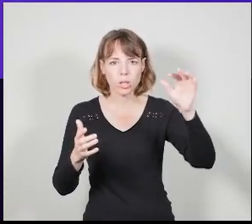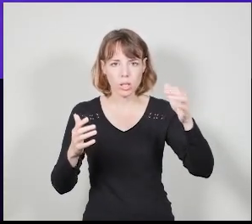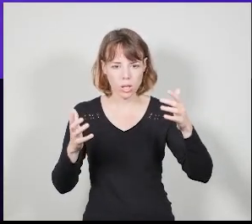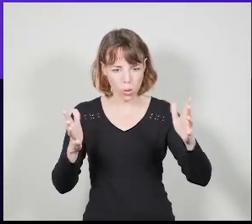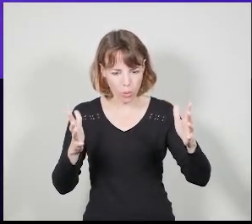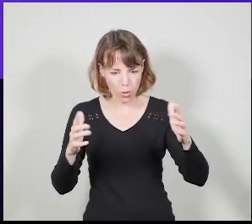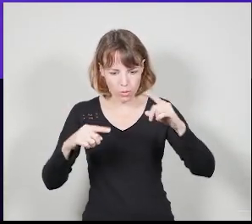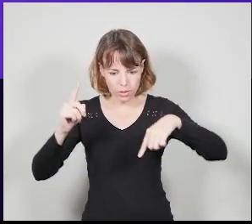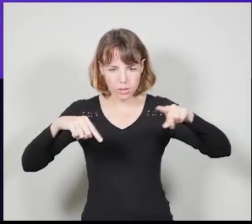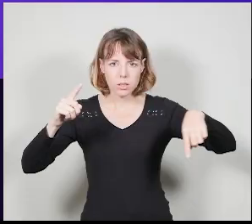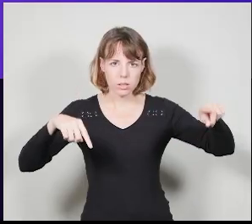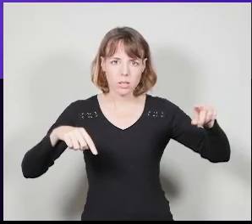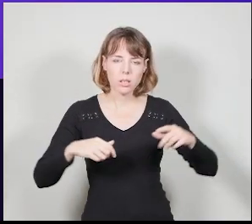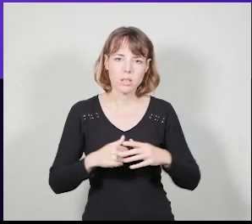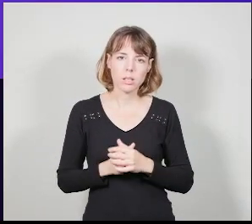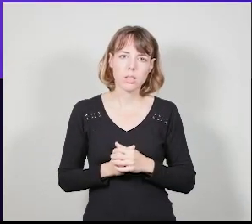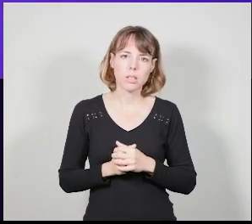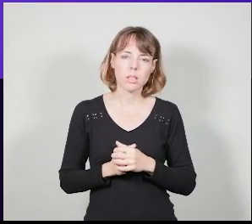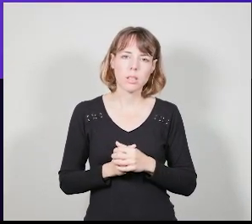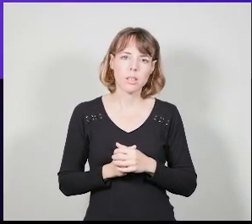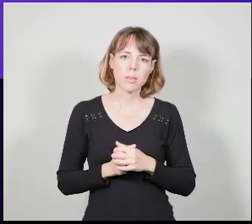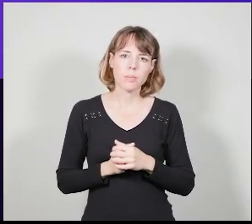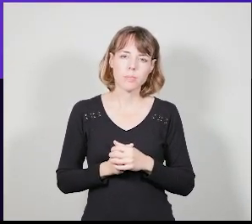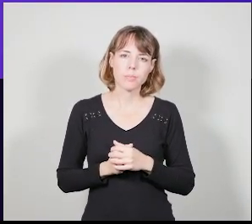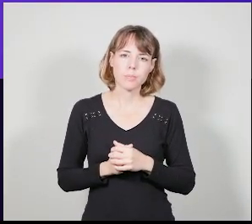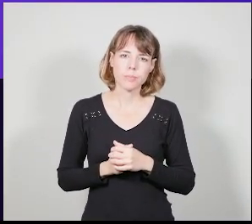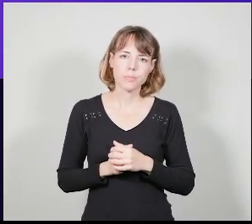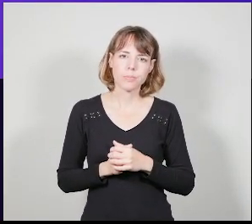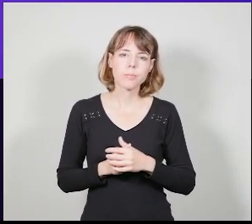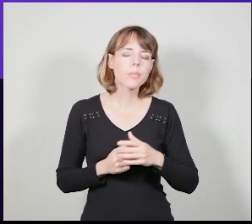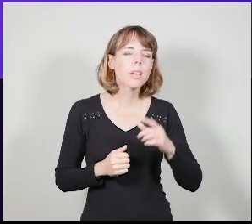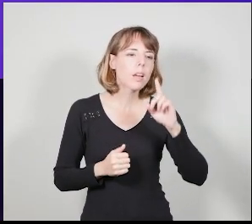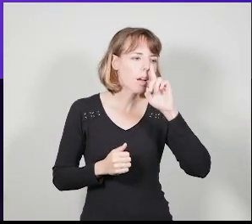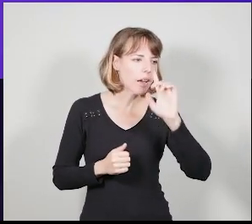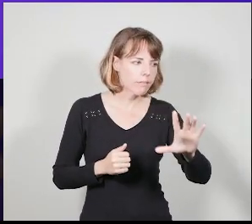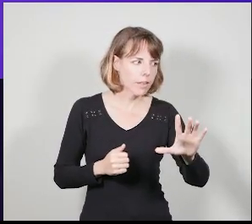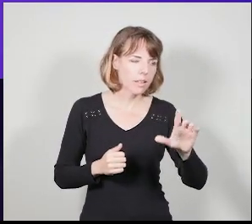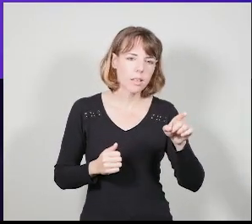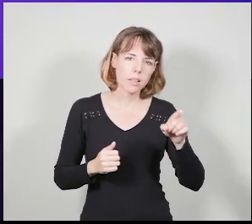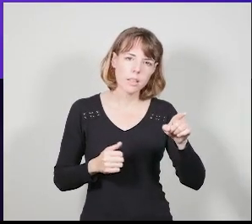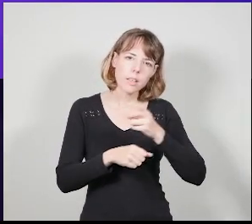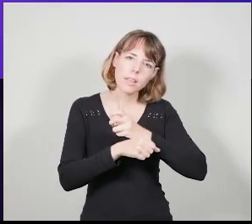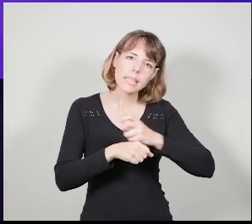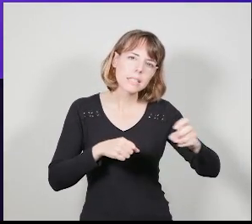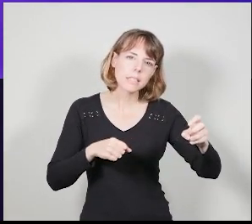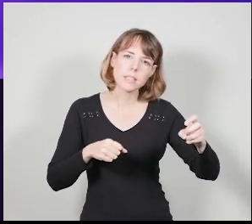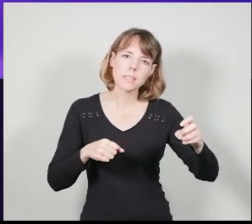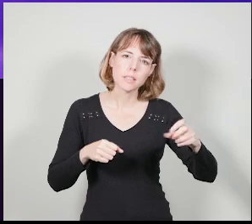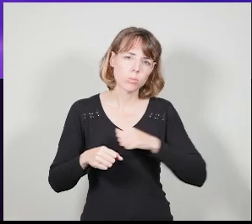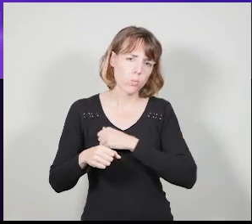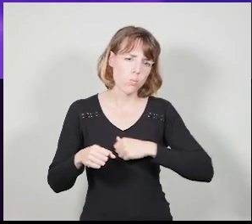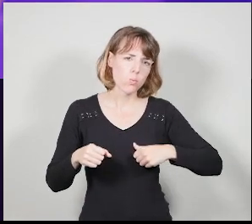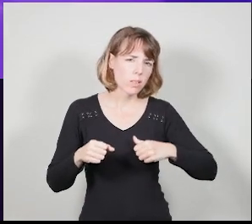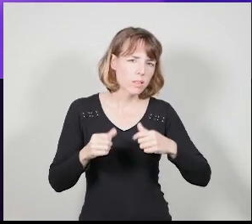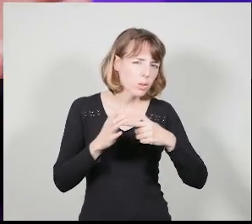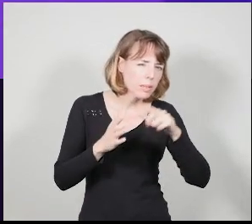vous précisez aussi. En quoi il y a pour vous véritablement un risque majeur en 2030 et comment